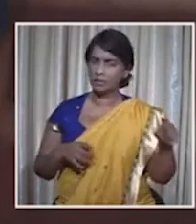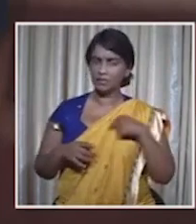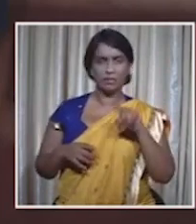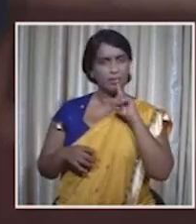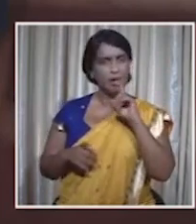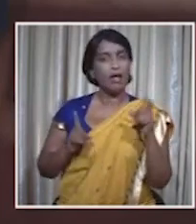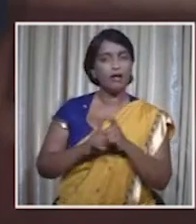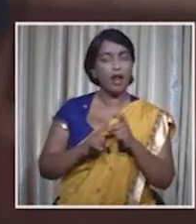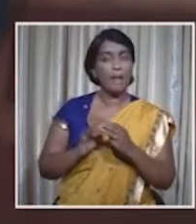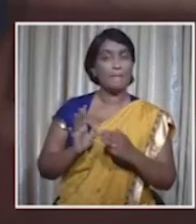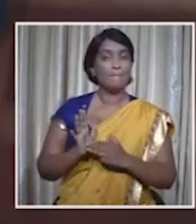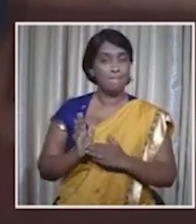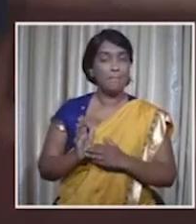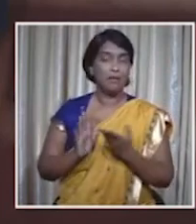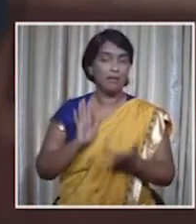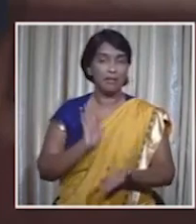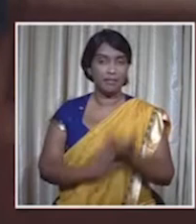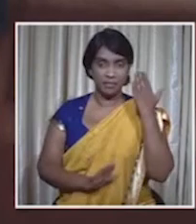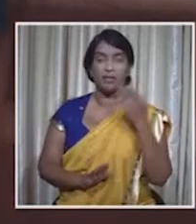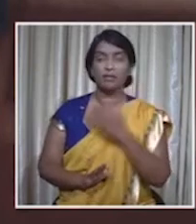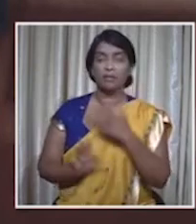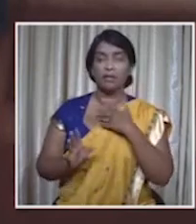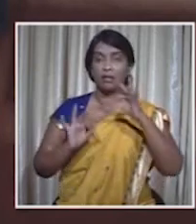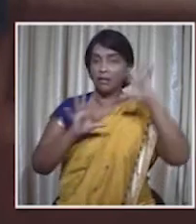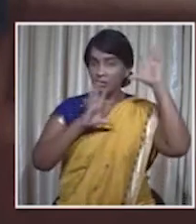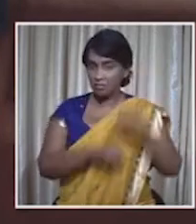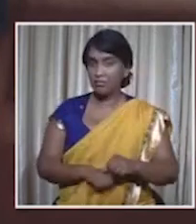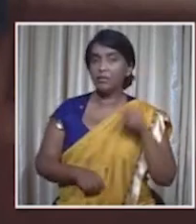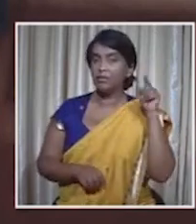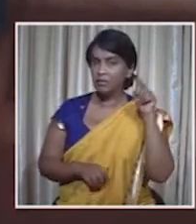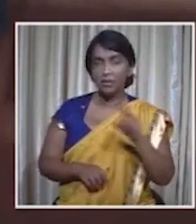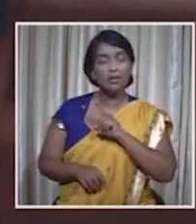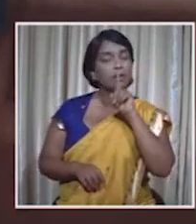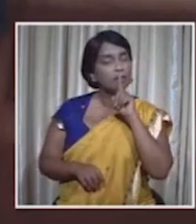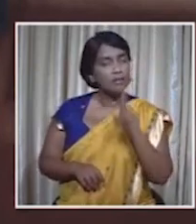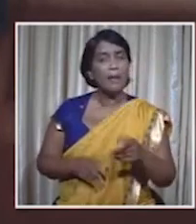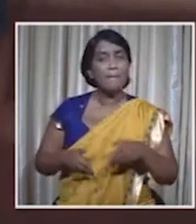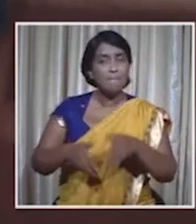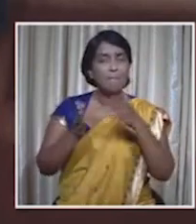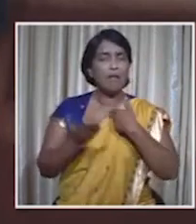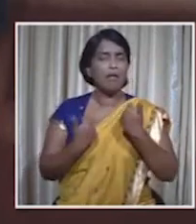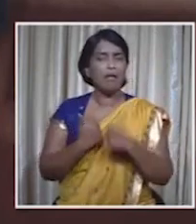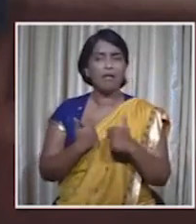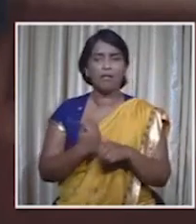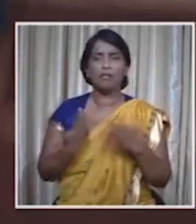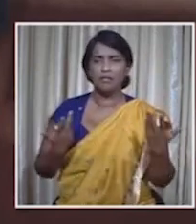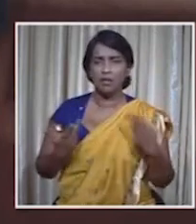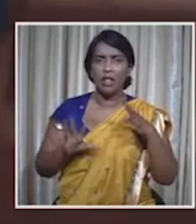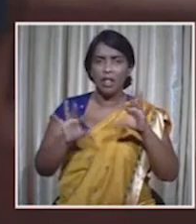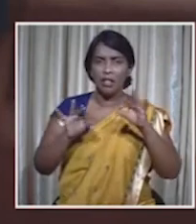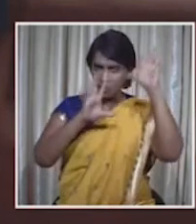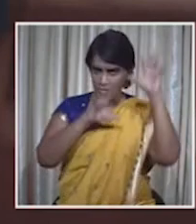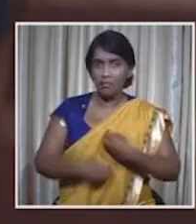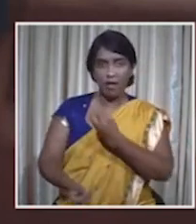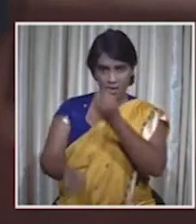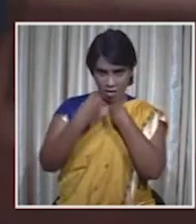ඩොලර් මිලියන මෙච්චරක් වැඩිලා තියෙනවා කියලා බිටුමින් තාර ගේනවාට. ඉතින් ඔබතුමාලා හැබැයි කිව්වේ පාරවල් හැදෙන්නේ නැහැ කියලා. ඒතකොට තාර ඇවිල්ලා ගිලින්නේ